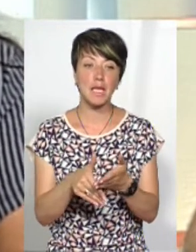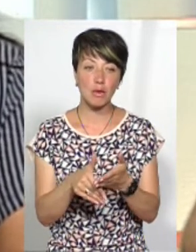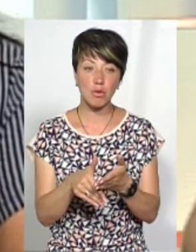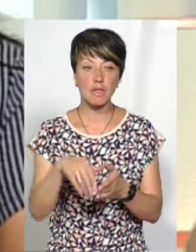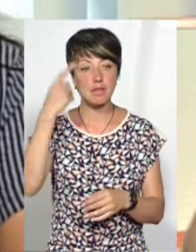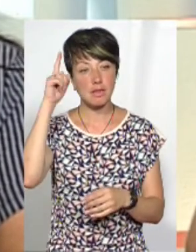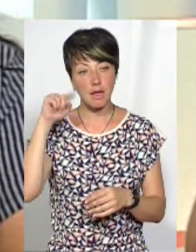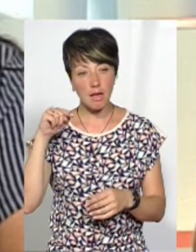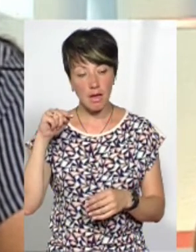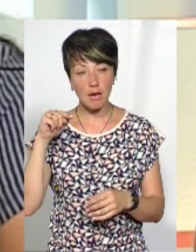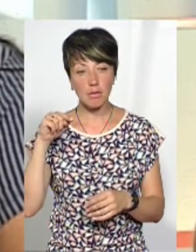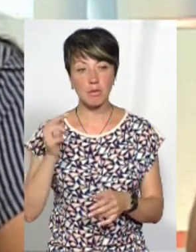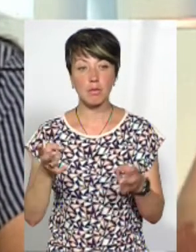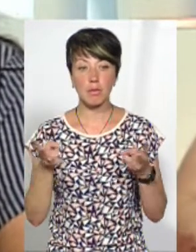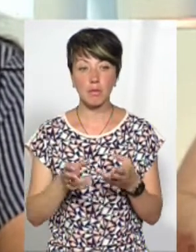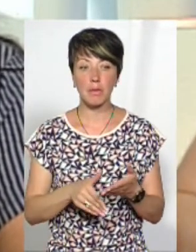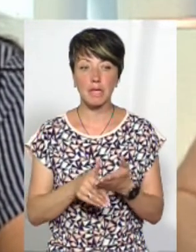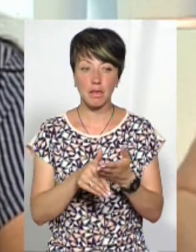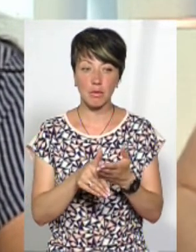підтримувати знаннями, підтримувати